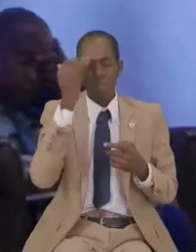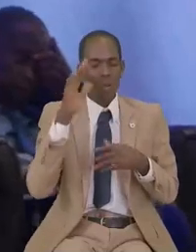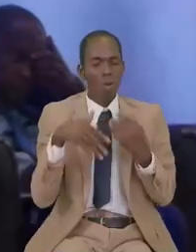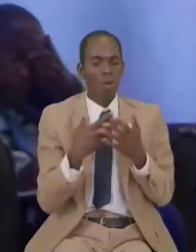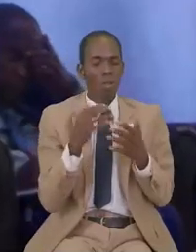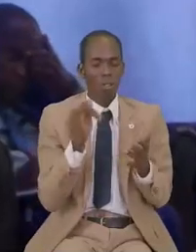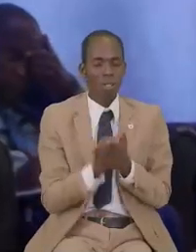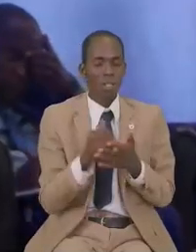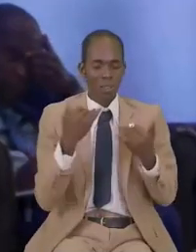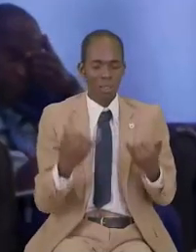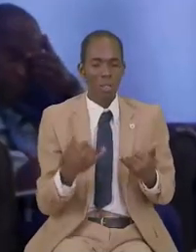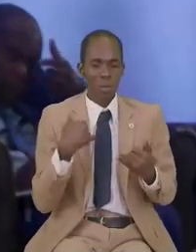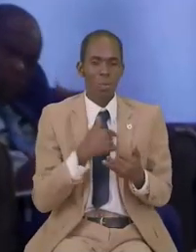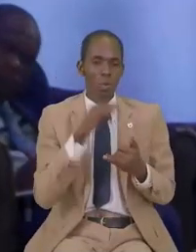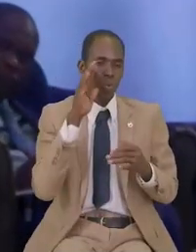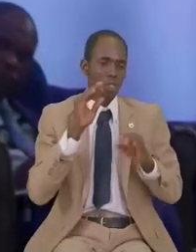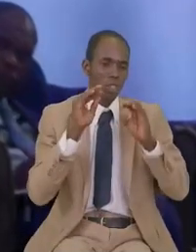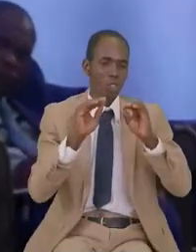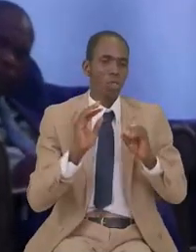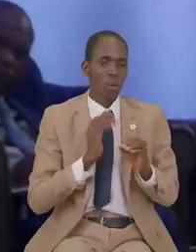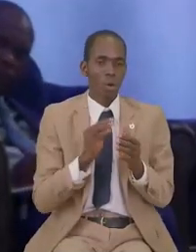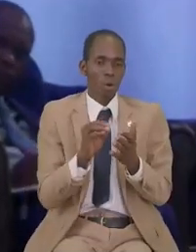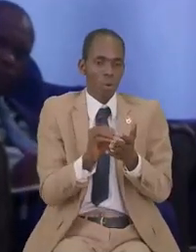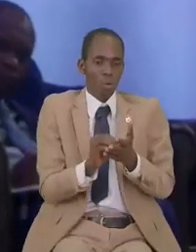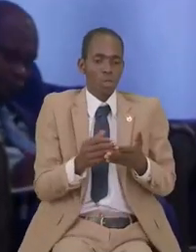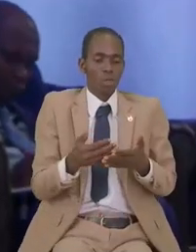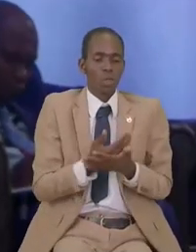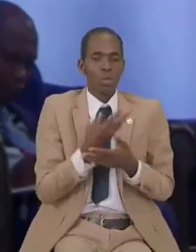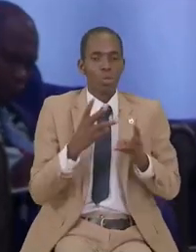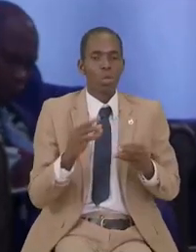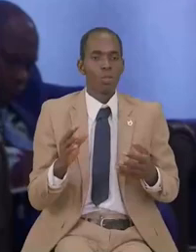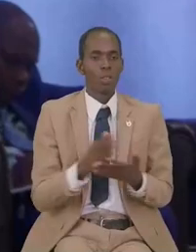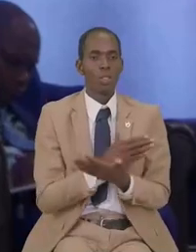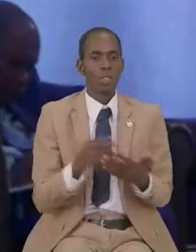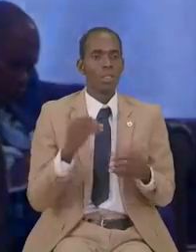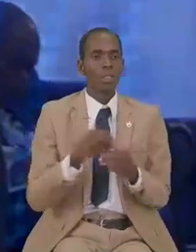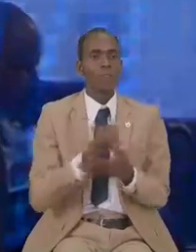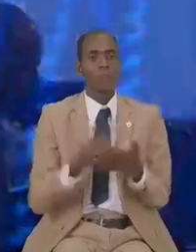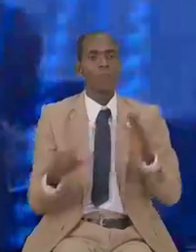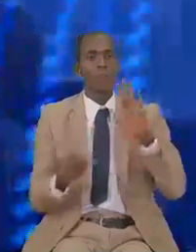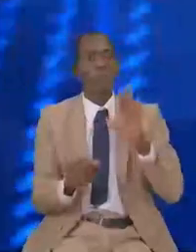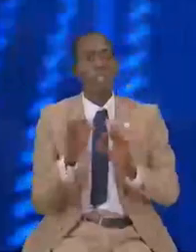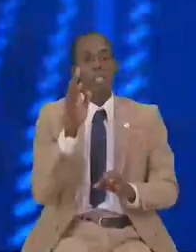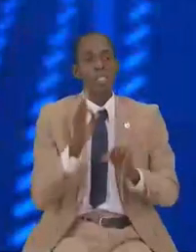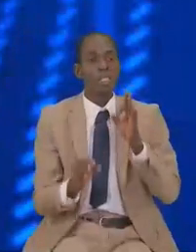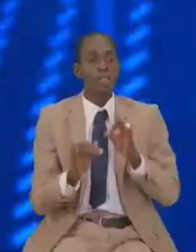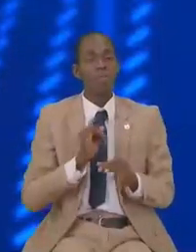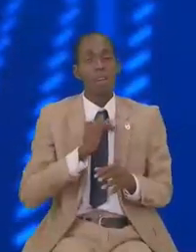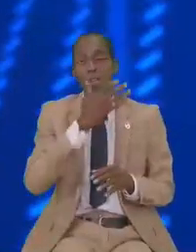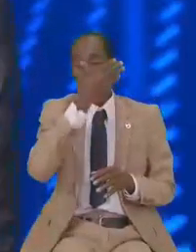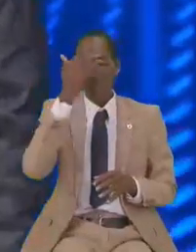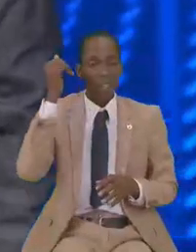vous enseigner nos chansons. Verset 5. Si je t'oublie, Jérusalem, c'est ce que